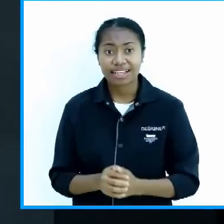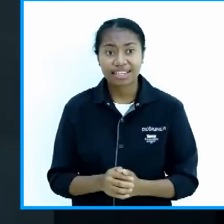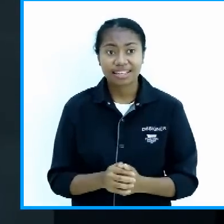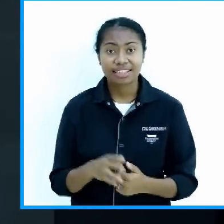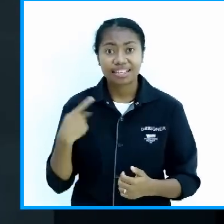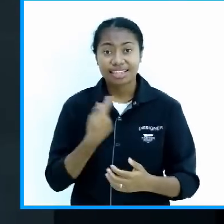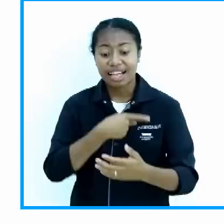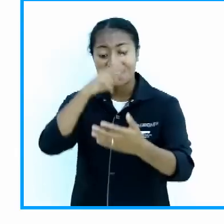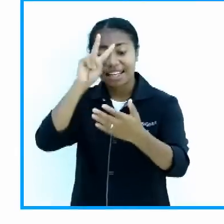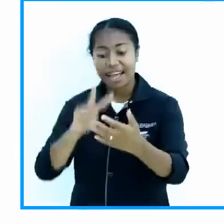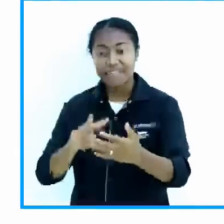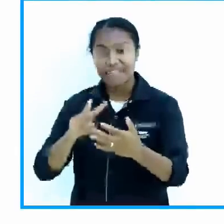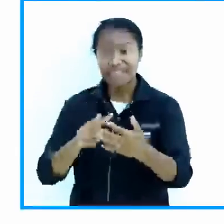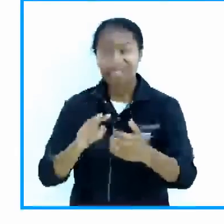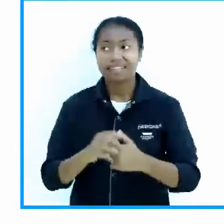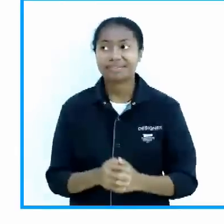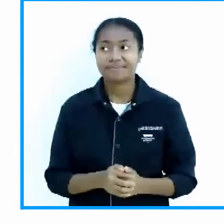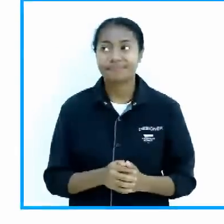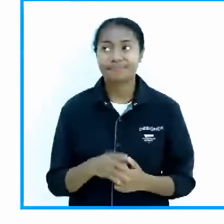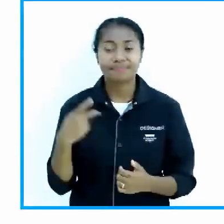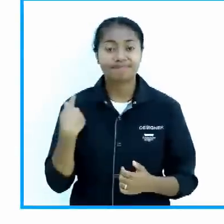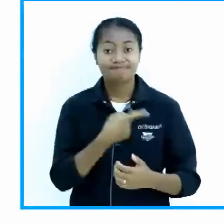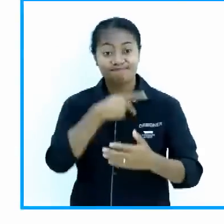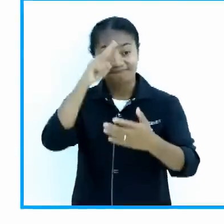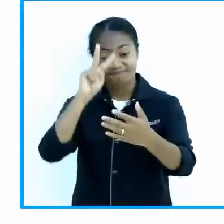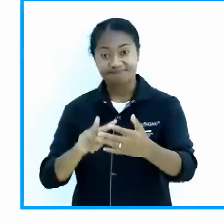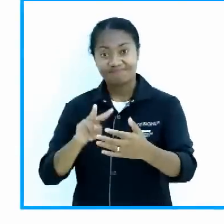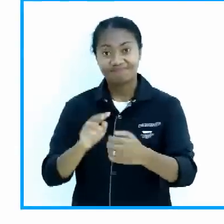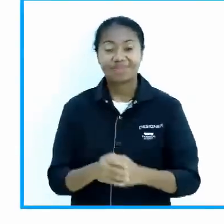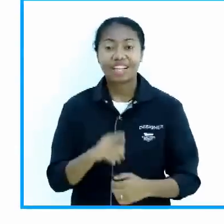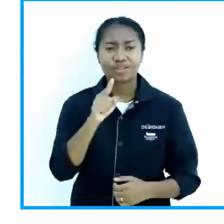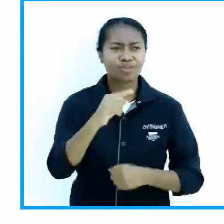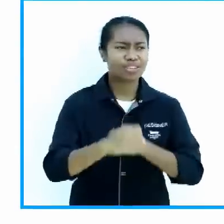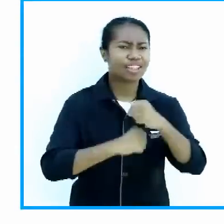di slide. Ya, itu di tahun